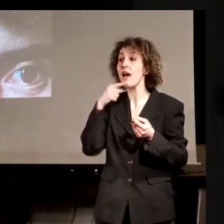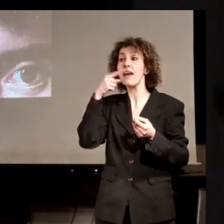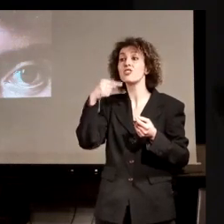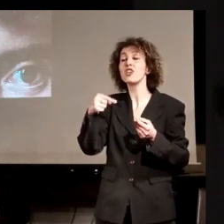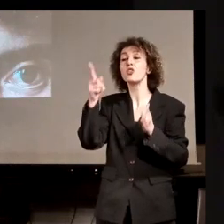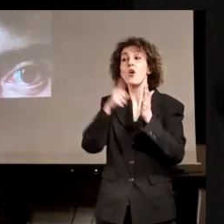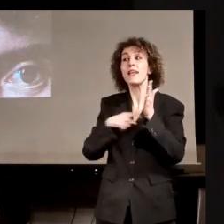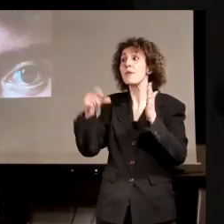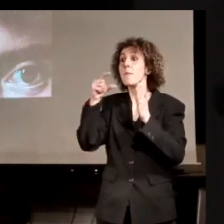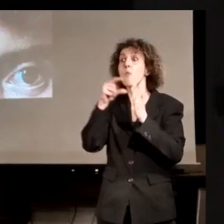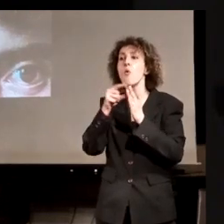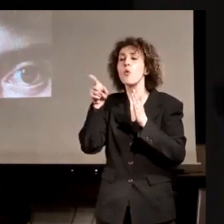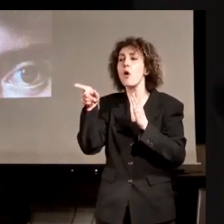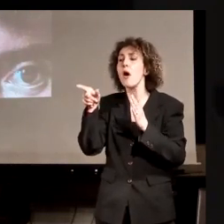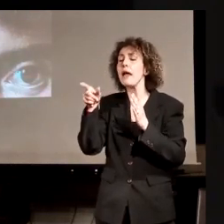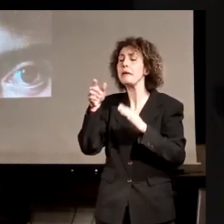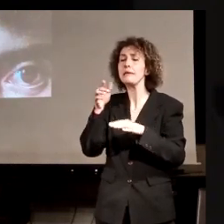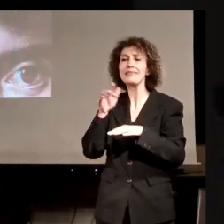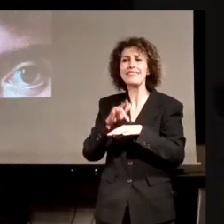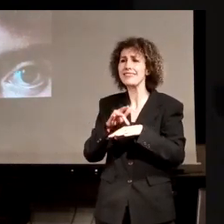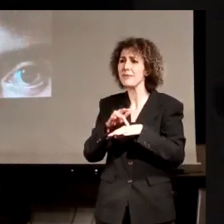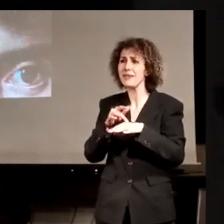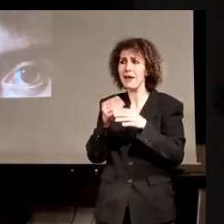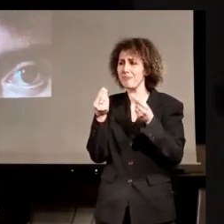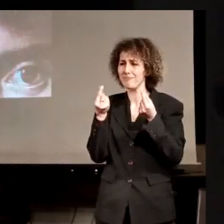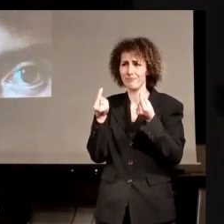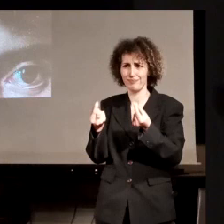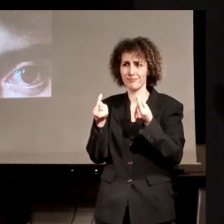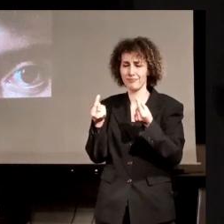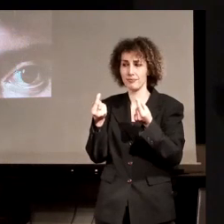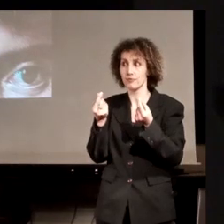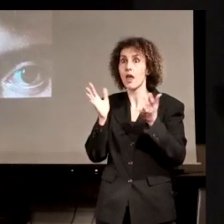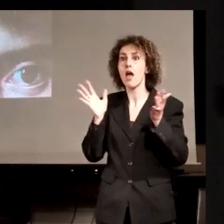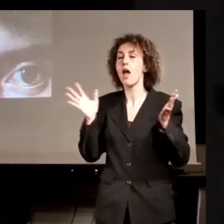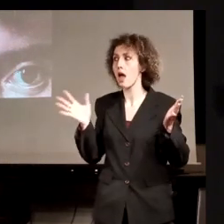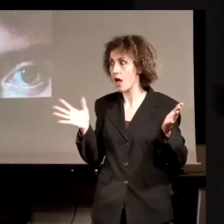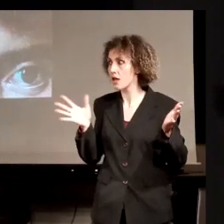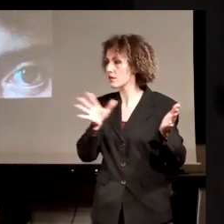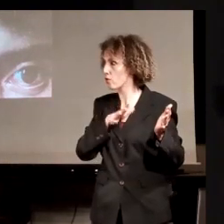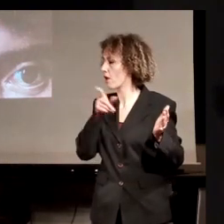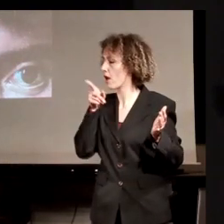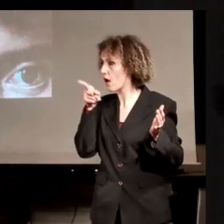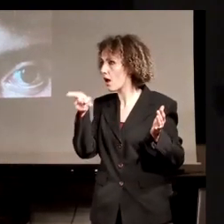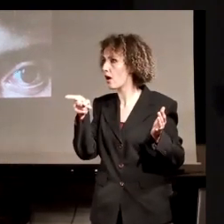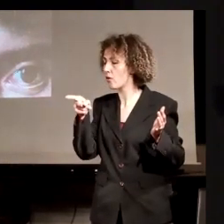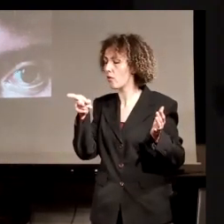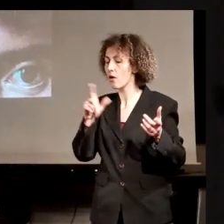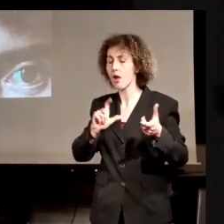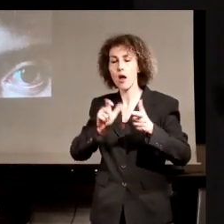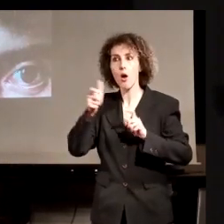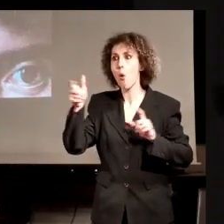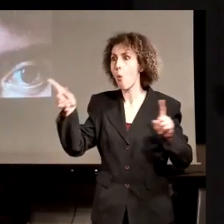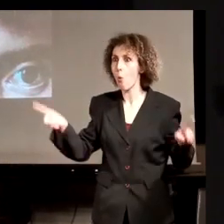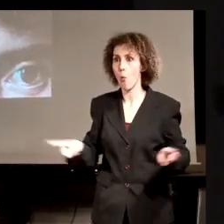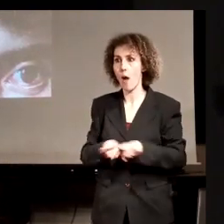e la sensibilità di un pezzo di cuoio ebbene signor e anche lui reagiva come noi